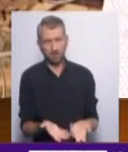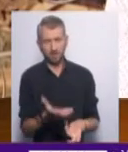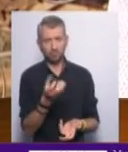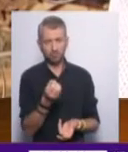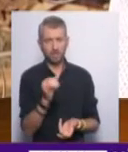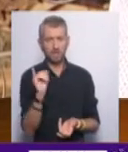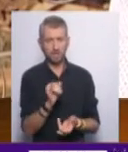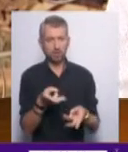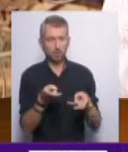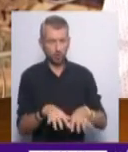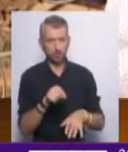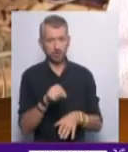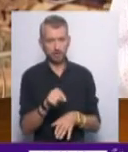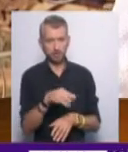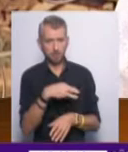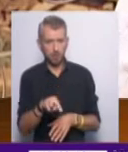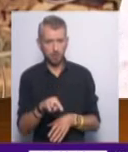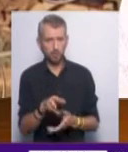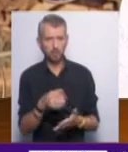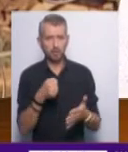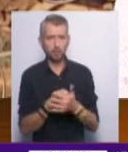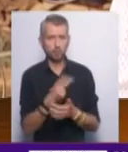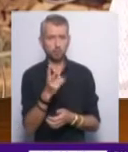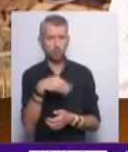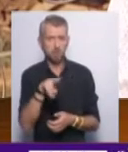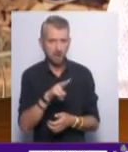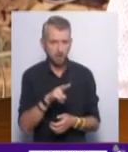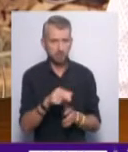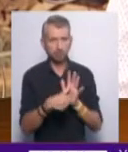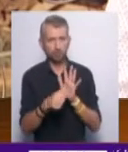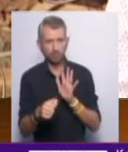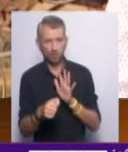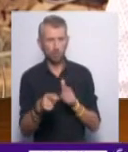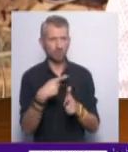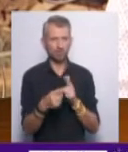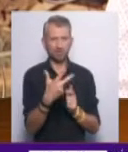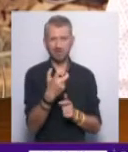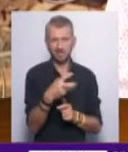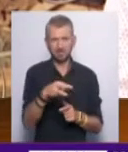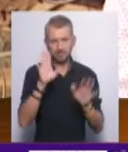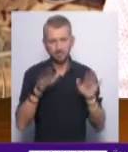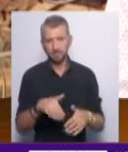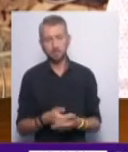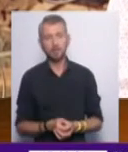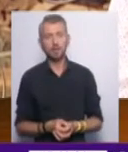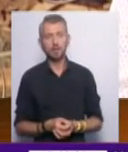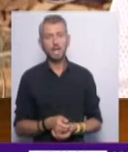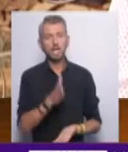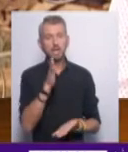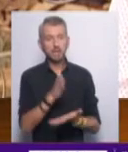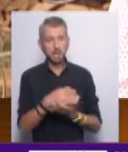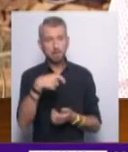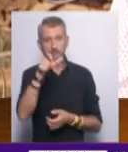і решти ці мільйонів до 2 мільярдів, там 600 чи 300, як вони рахують. Ну, є